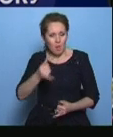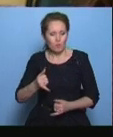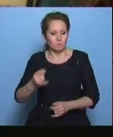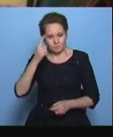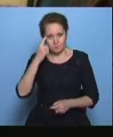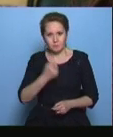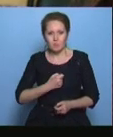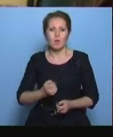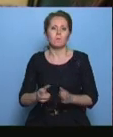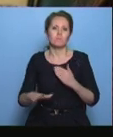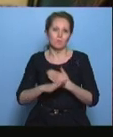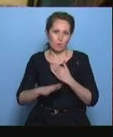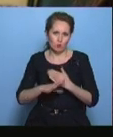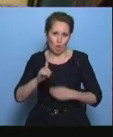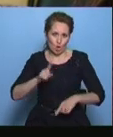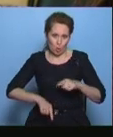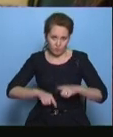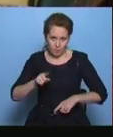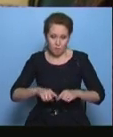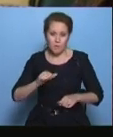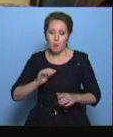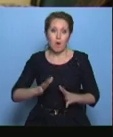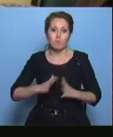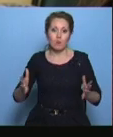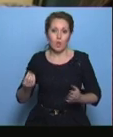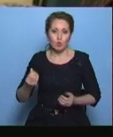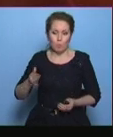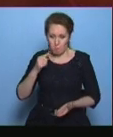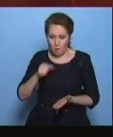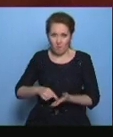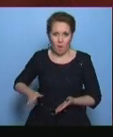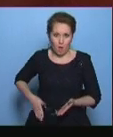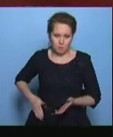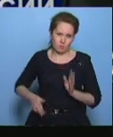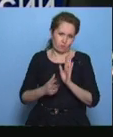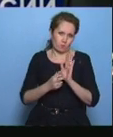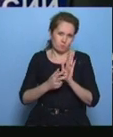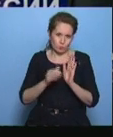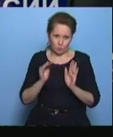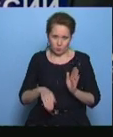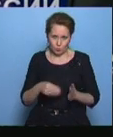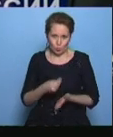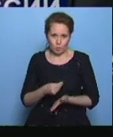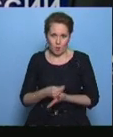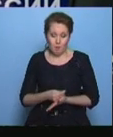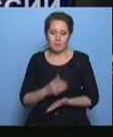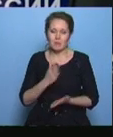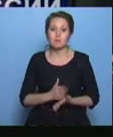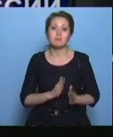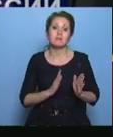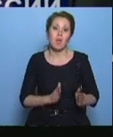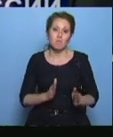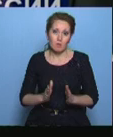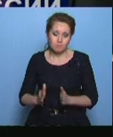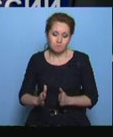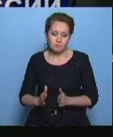родственнику. Самая большая сумма, попавшая в карман мошенникам – 800 тысяч рублей. Определенная схема есть.